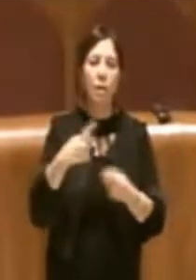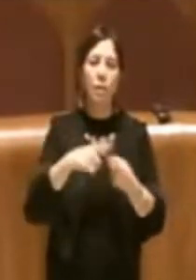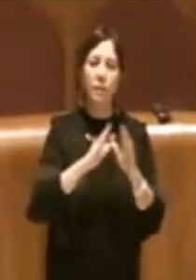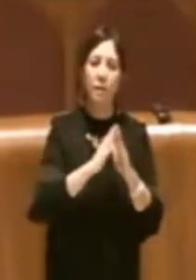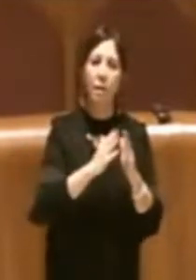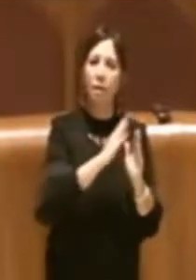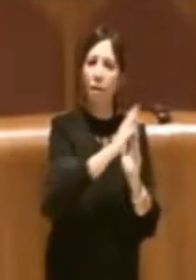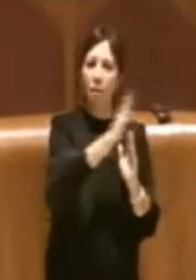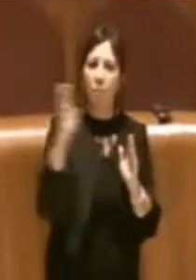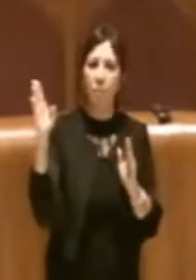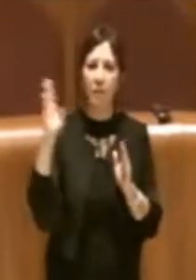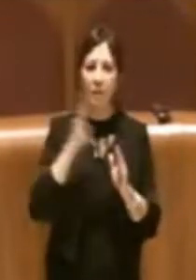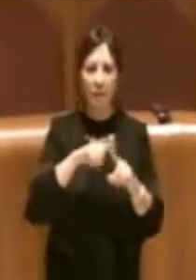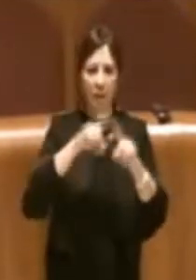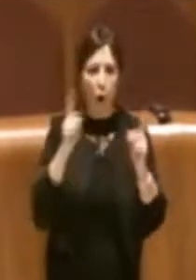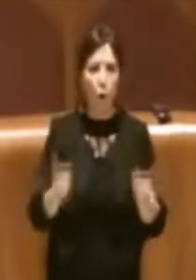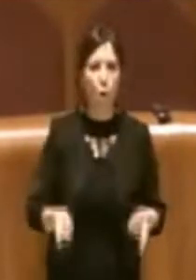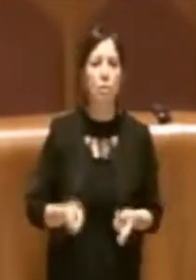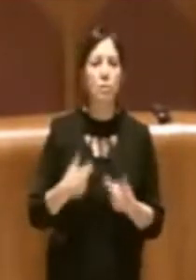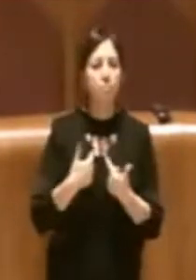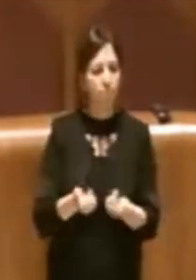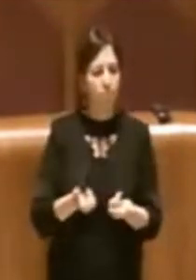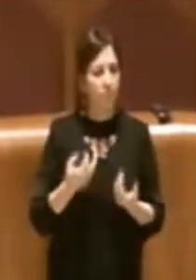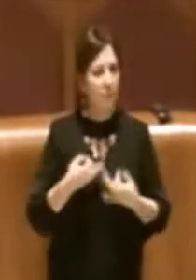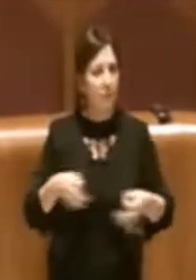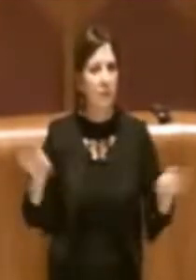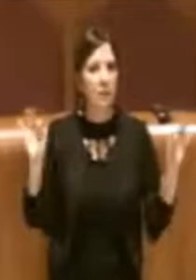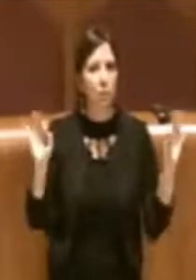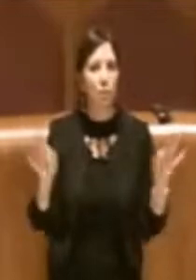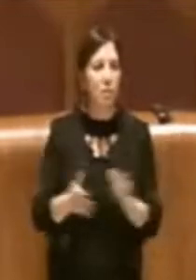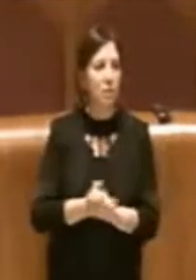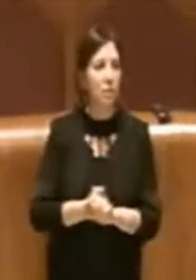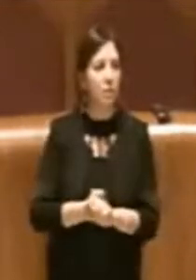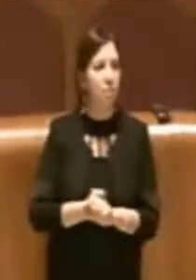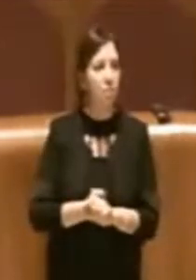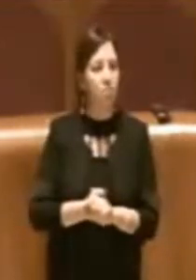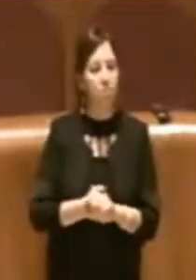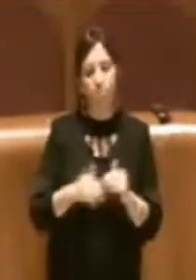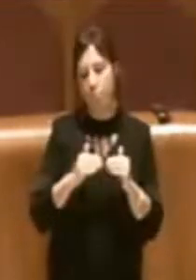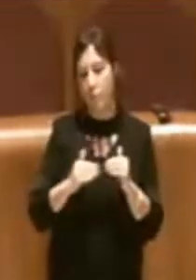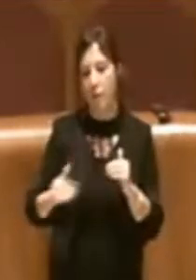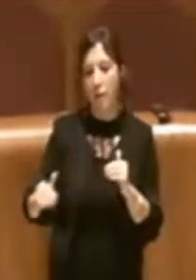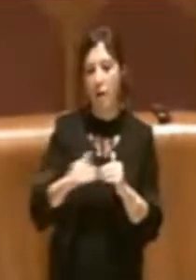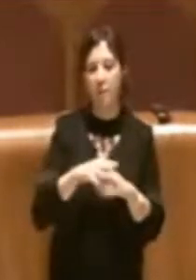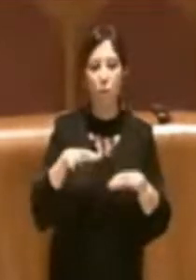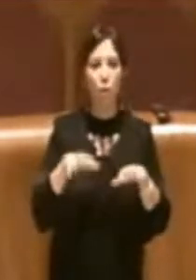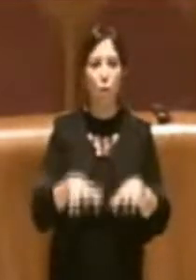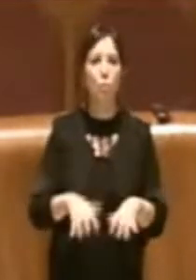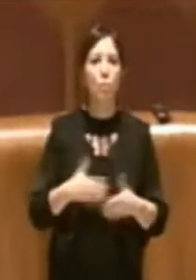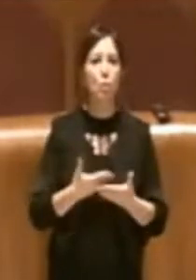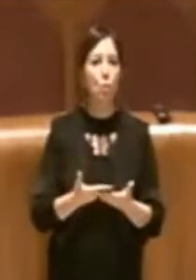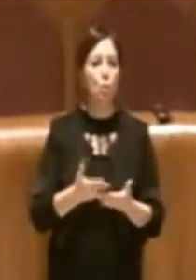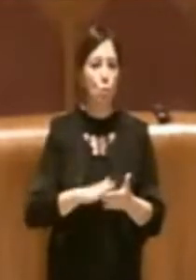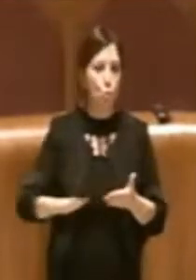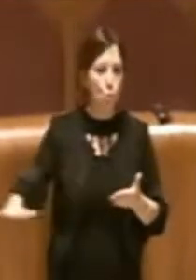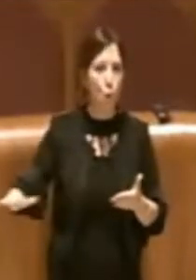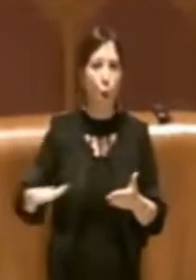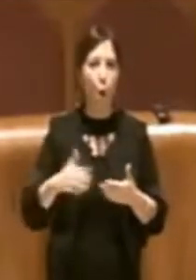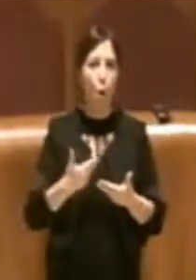librerie, dando disposizione a livello di occupazione di suolo